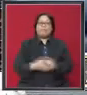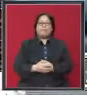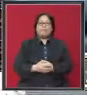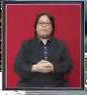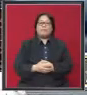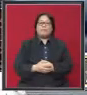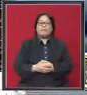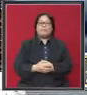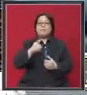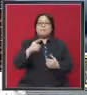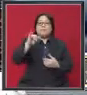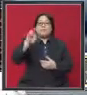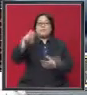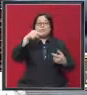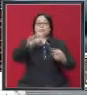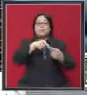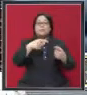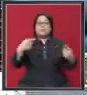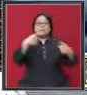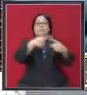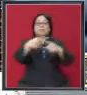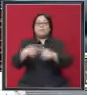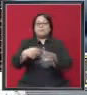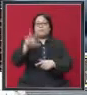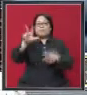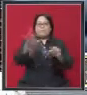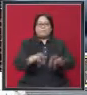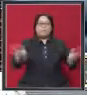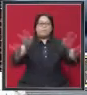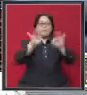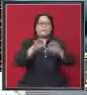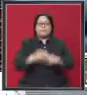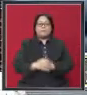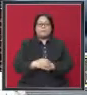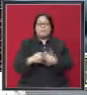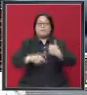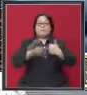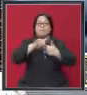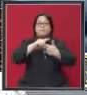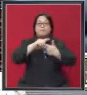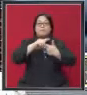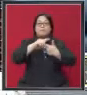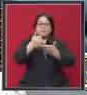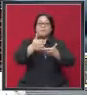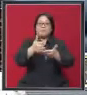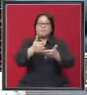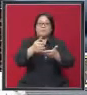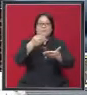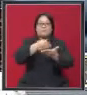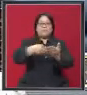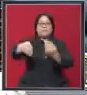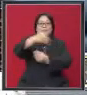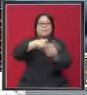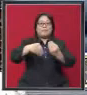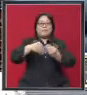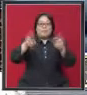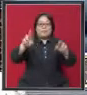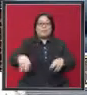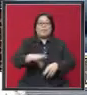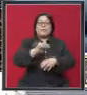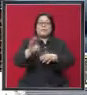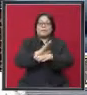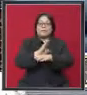amnya, isu-isu yang berkisar merantasi tiga kategori utama. Pertama, bantuan yang menambah aliran tunai rakyat dan